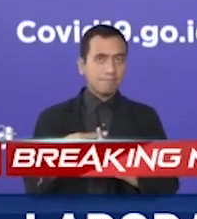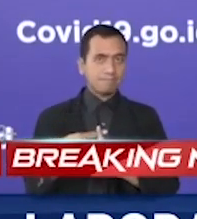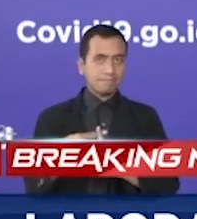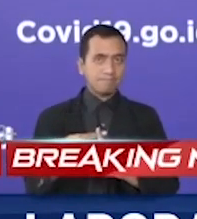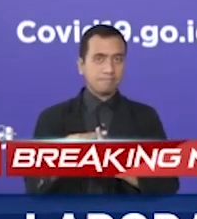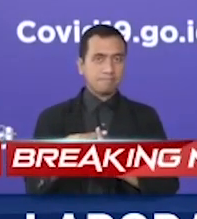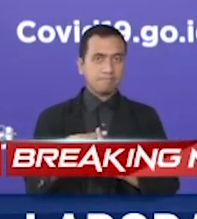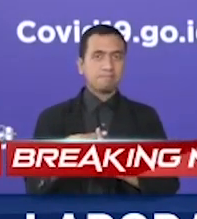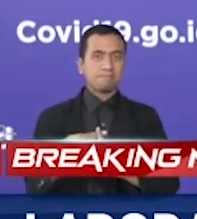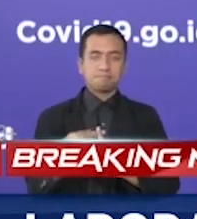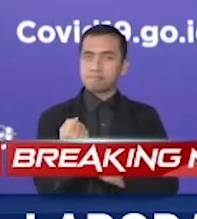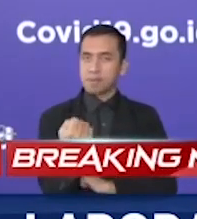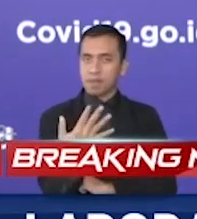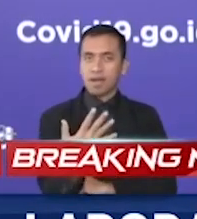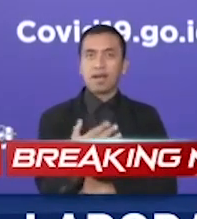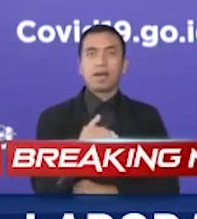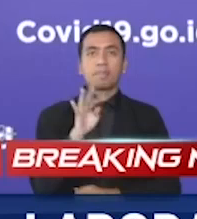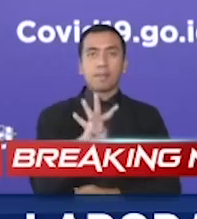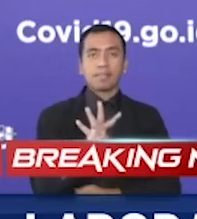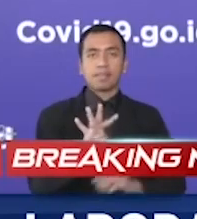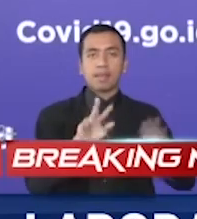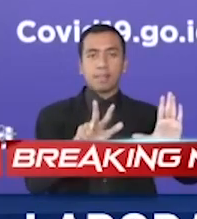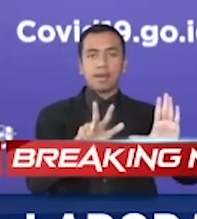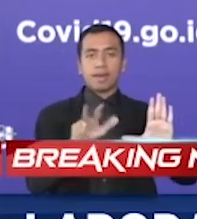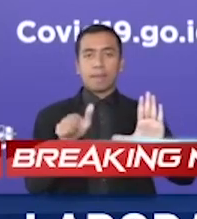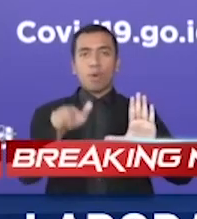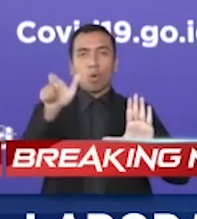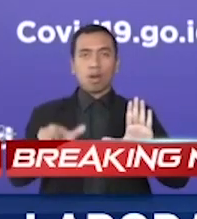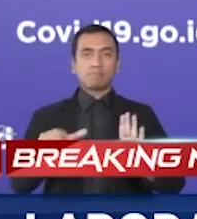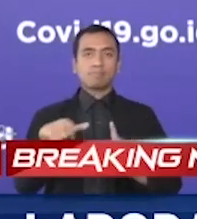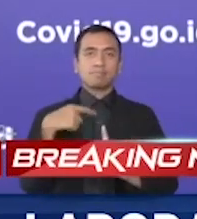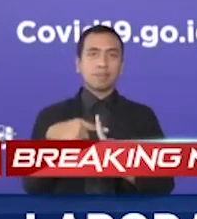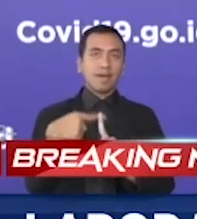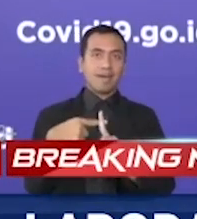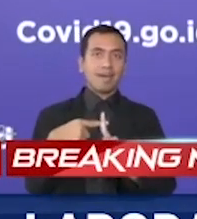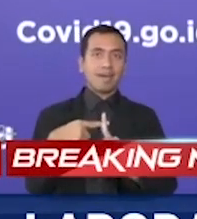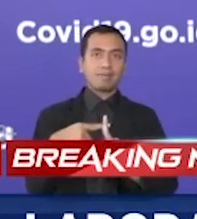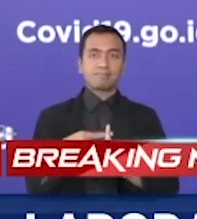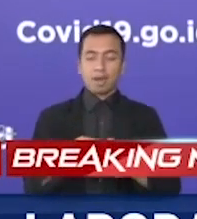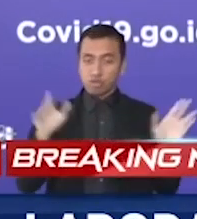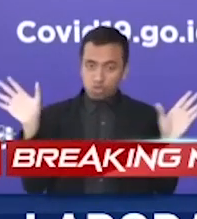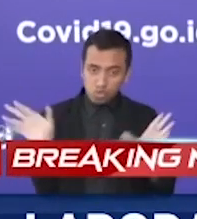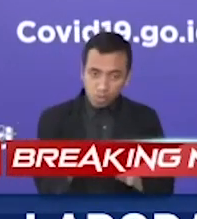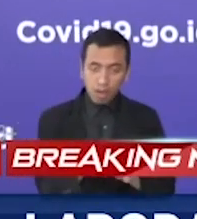Hai ada kenaikan sebanyak 486 orang sehingga menjadi